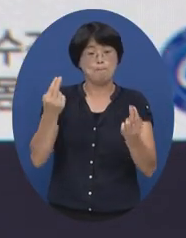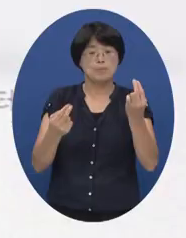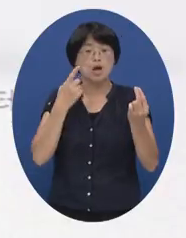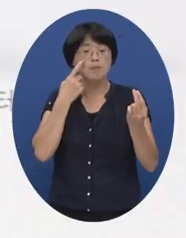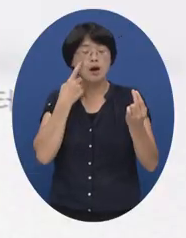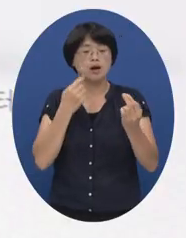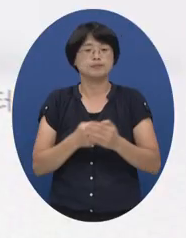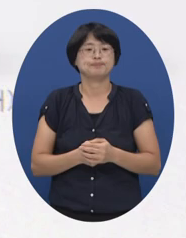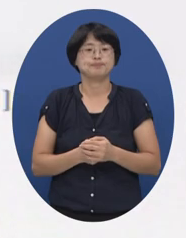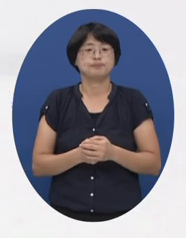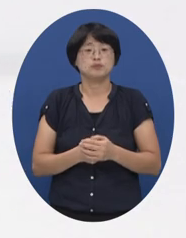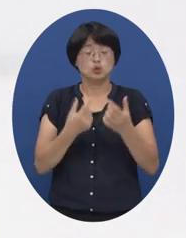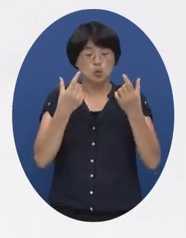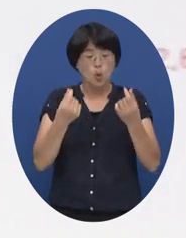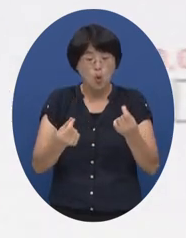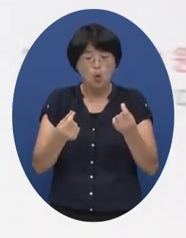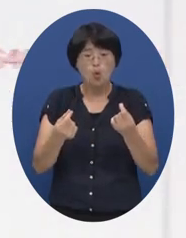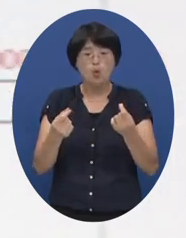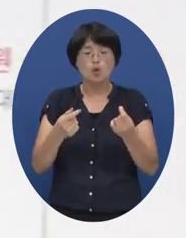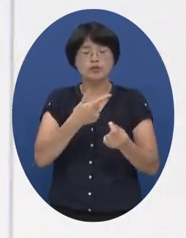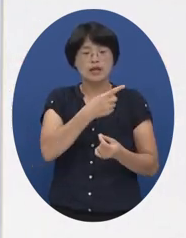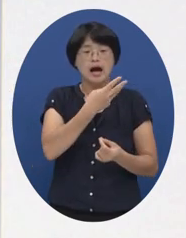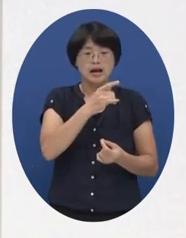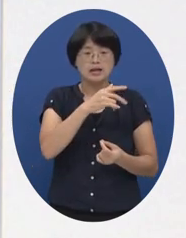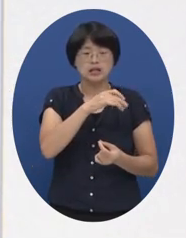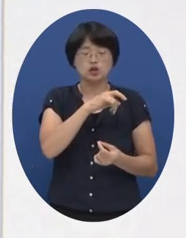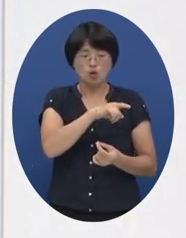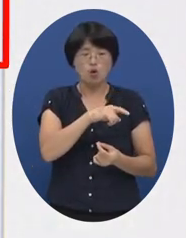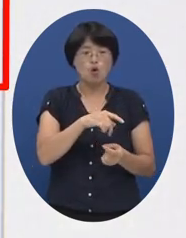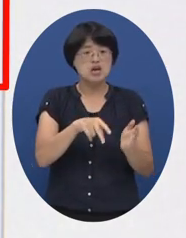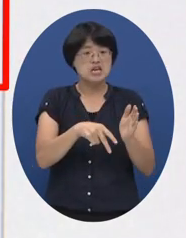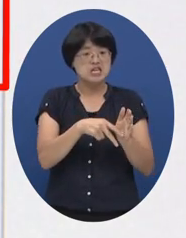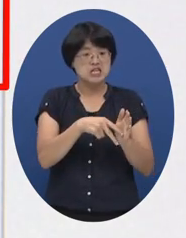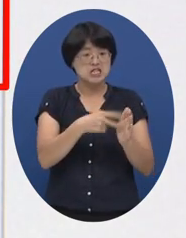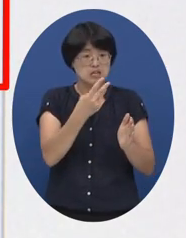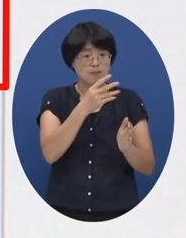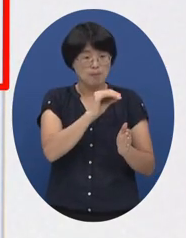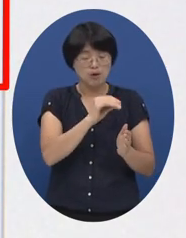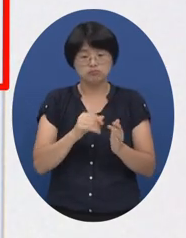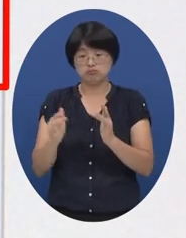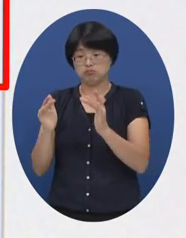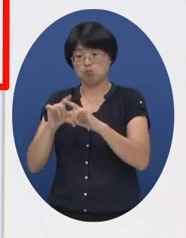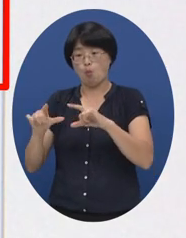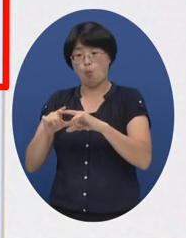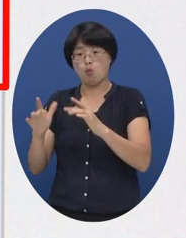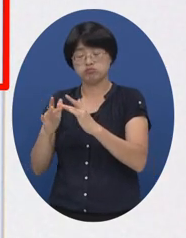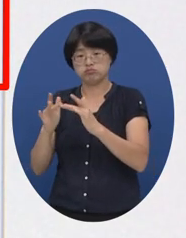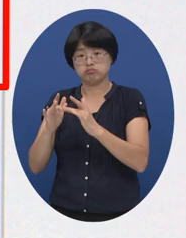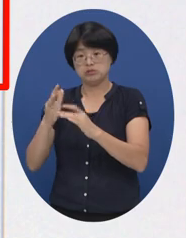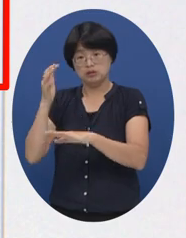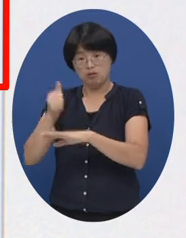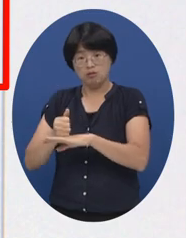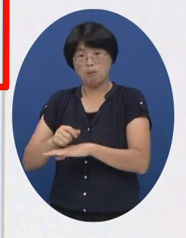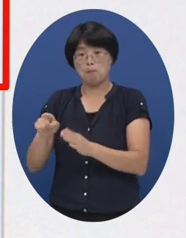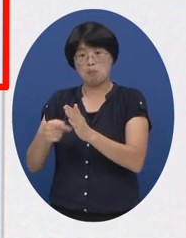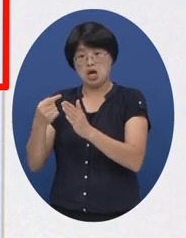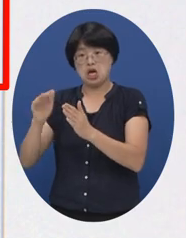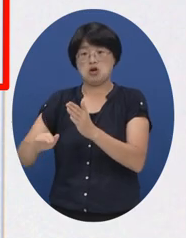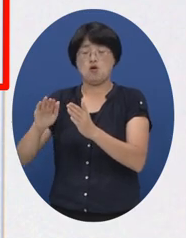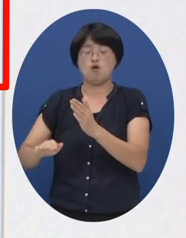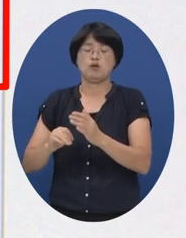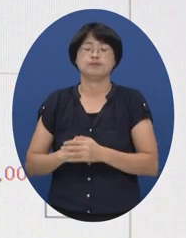비교해봤습니다. 동일 모델인데 나라장터는 200만 원대, 민간 온라인 쇼핑몰 최저가는 100만 원이 안